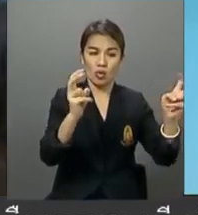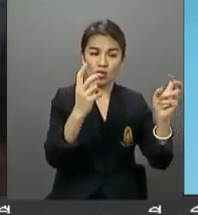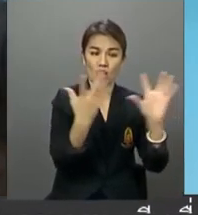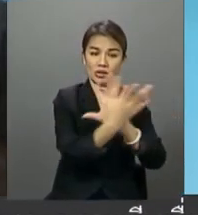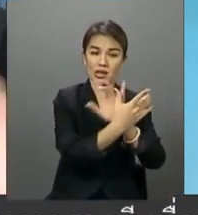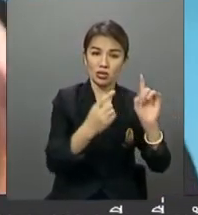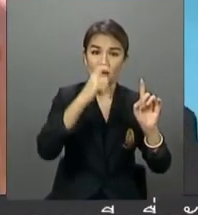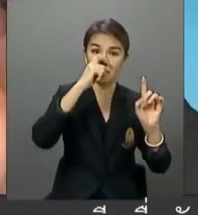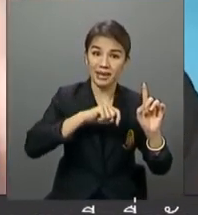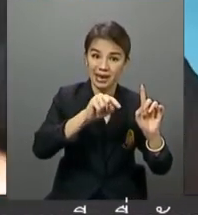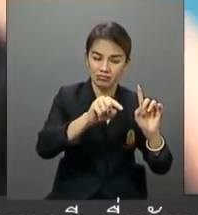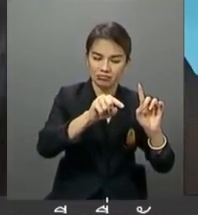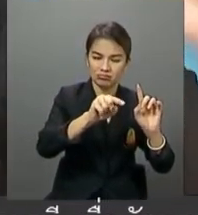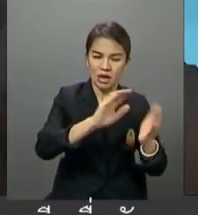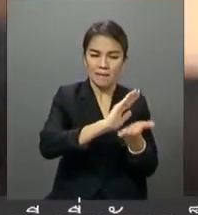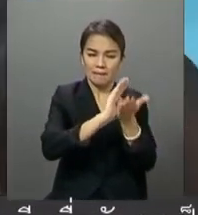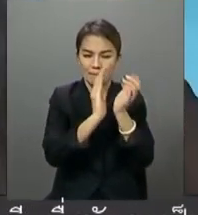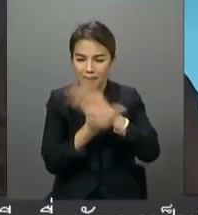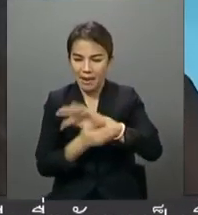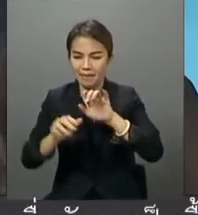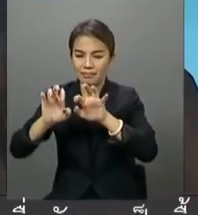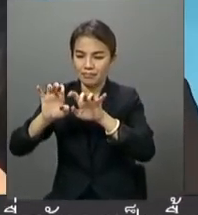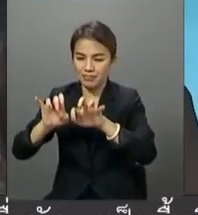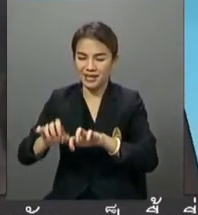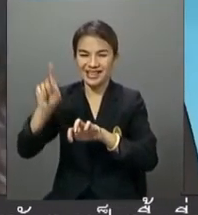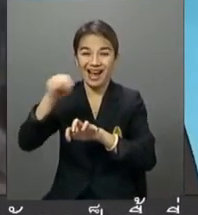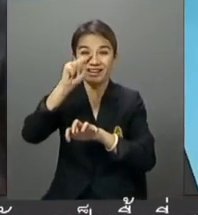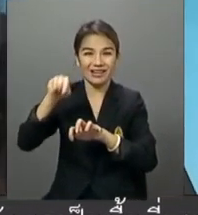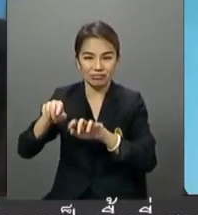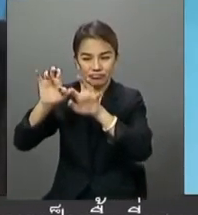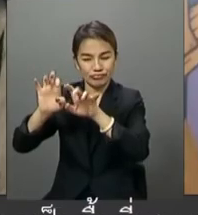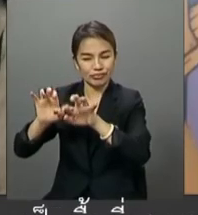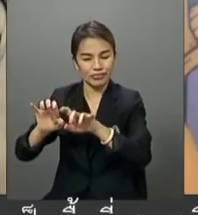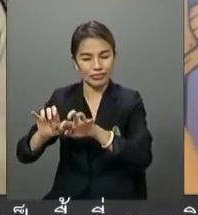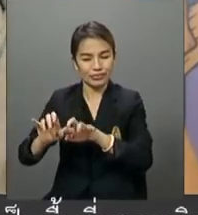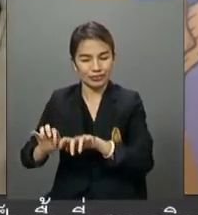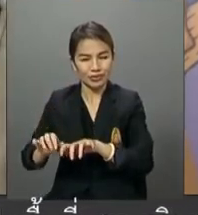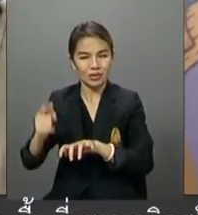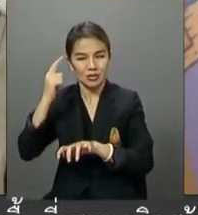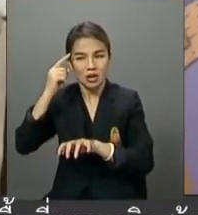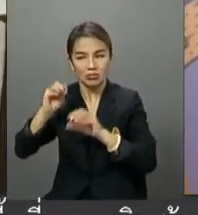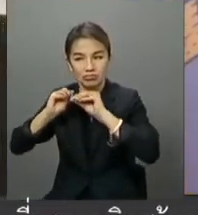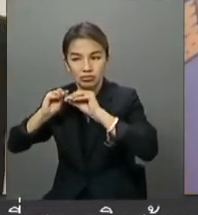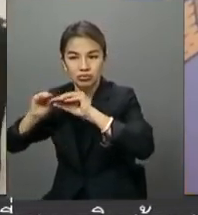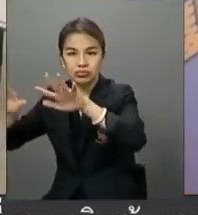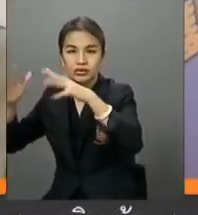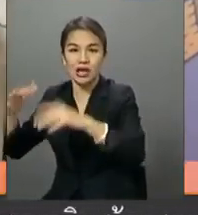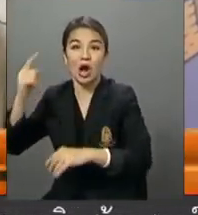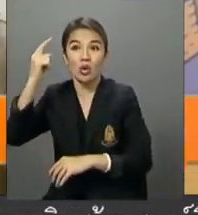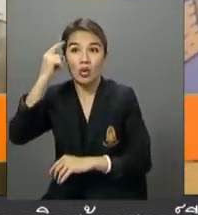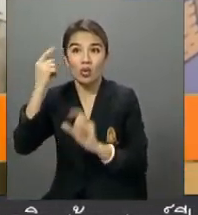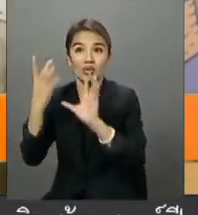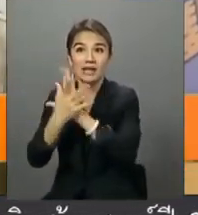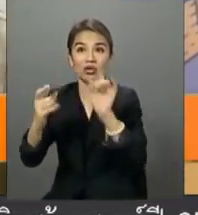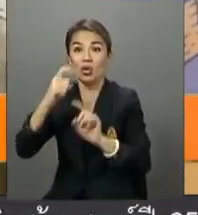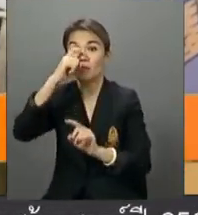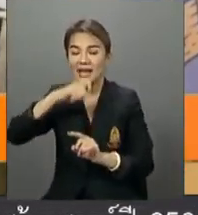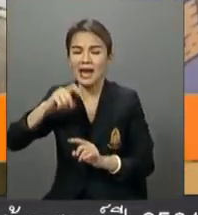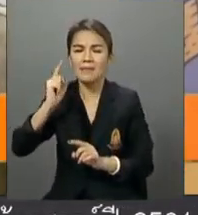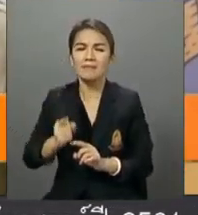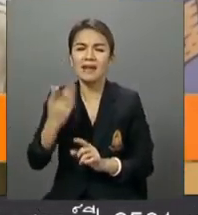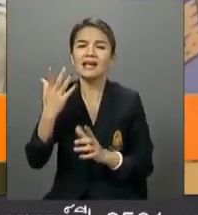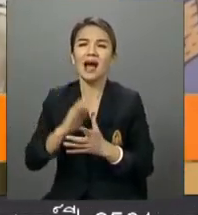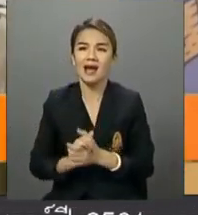แต่เขียนเป็นภาษาอังกฤษเพื่อคนอื่นจะได้เข้าใจได้ด้วยว่าสังคมไทยเป็นยังไง ทำที่งานเขียนของเราเป็นภาษาอังกฤษทั้งหมดแล้วก็ได้รับการแปลเป็นภาษาไทยโดยอาจารย์สุ